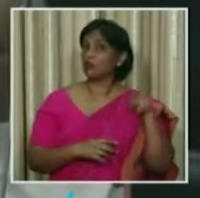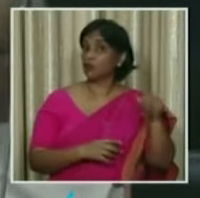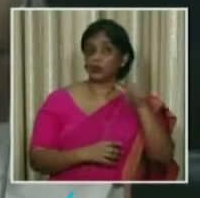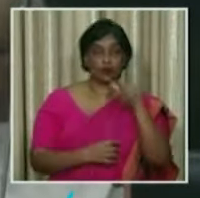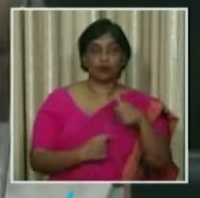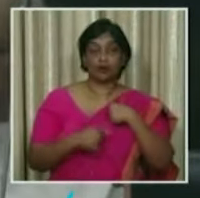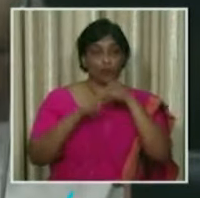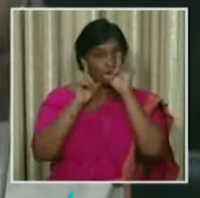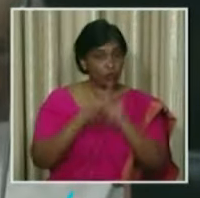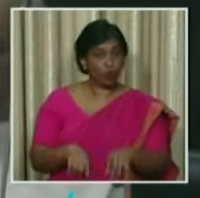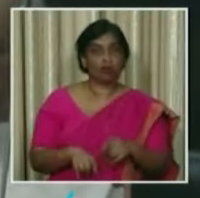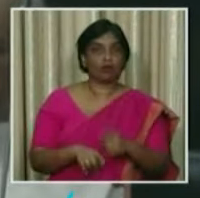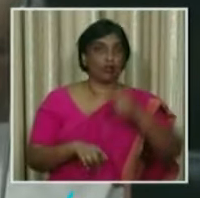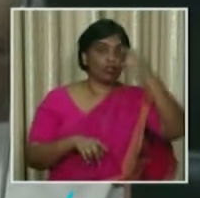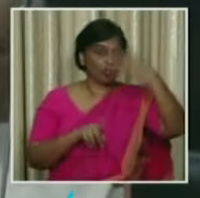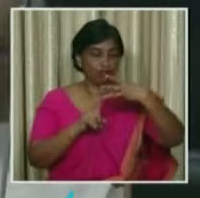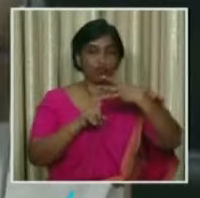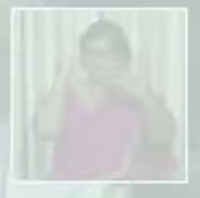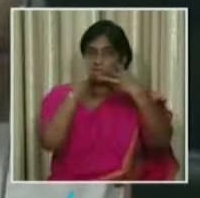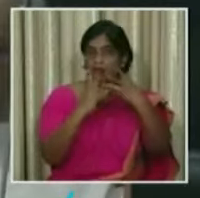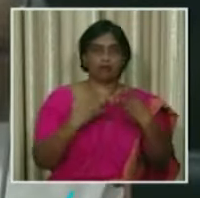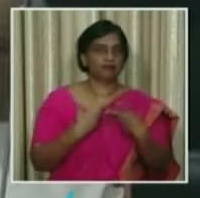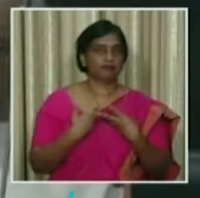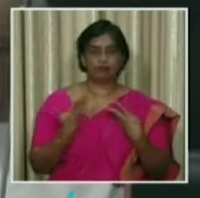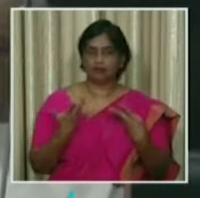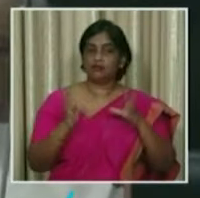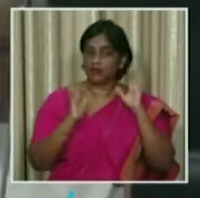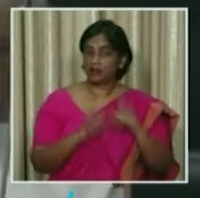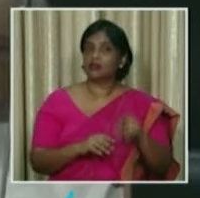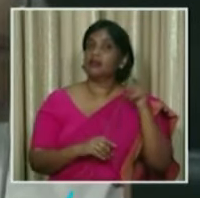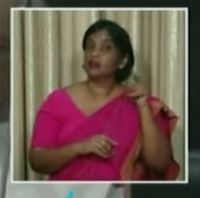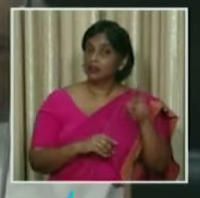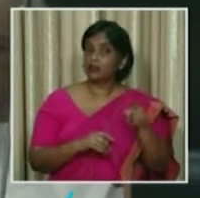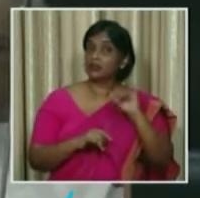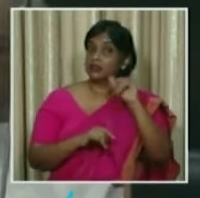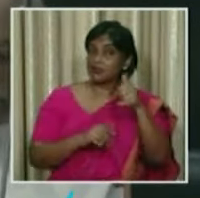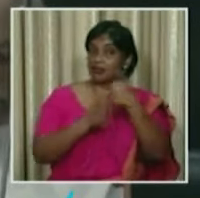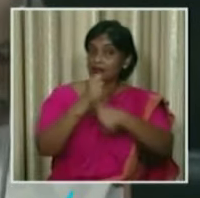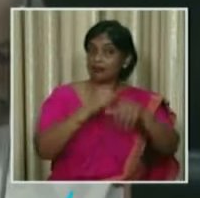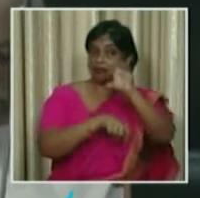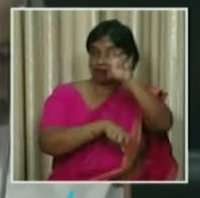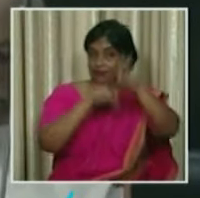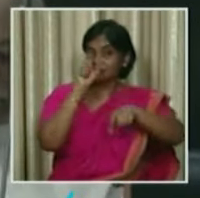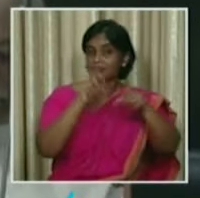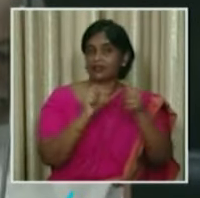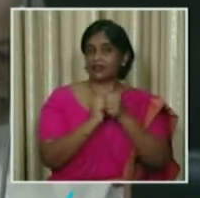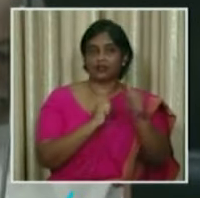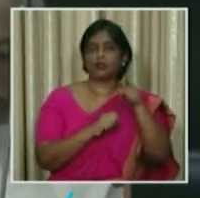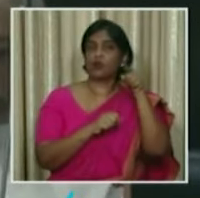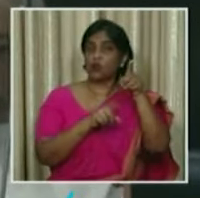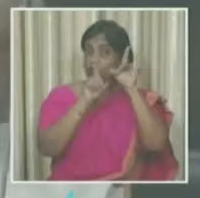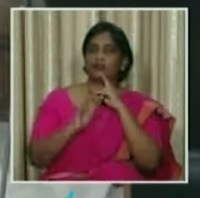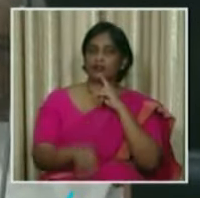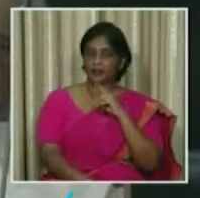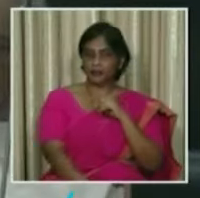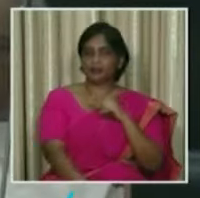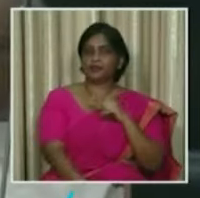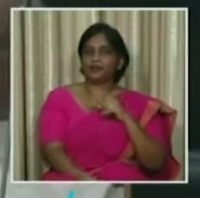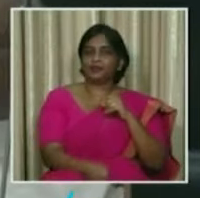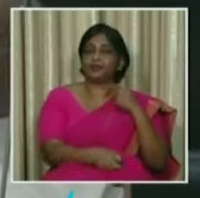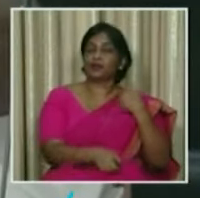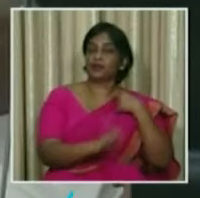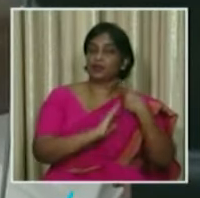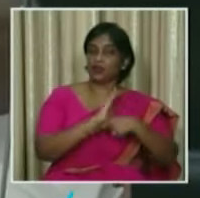මට මෙහෙම තුන්වැනි පන්තියේ අපහාස කළා නැහැ. හැබැයි ඔබතුමන්ගේ සමහර අනුගාමිකයන් කටයුතු කරන ඔබතුමාවත් විනාශ කරන්න. අපේ